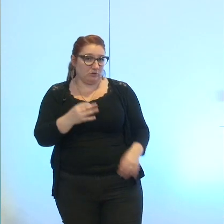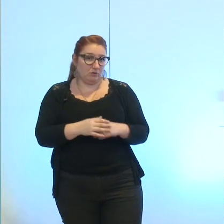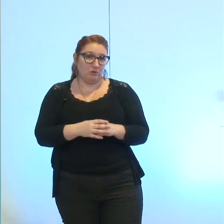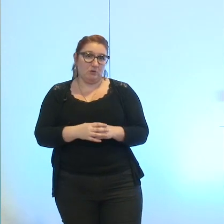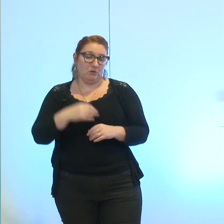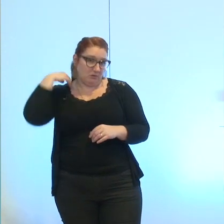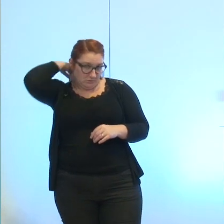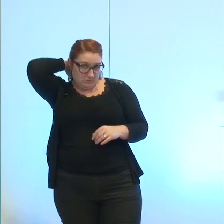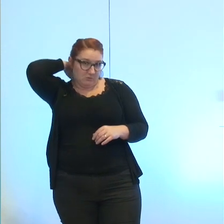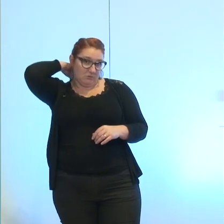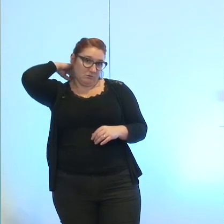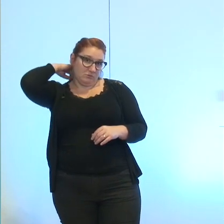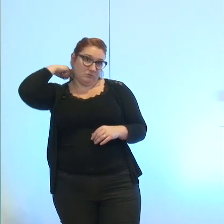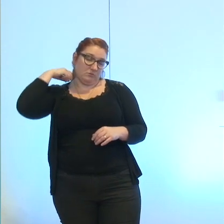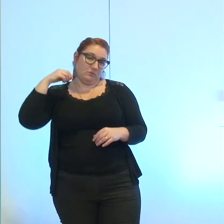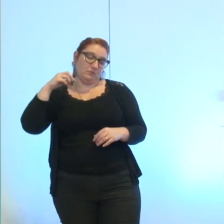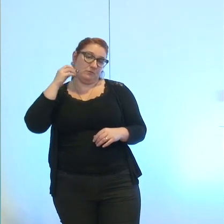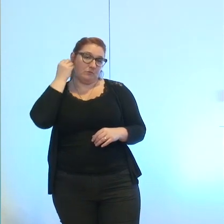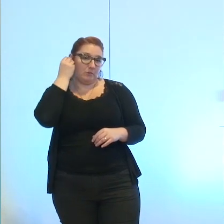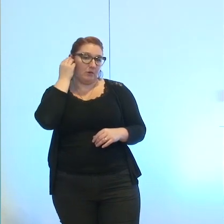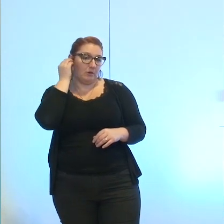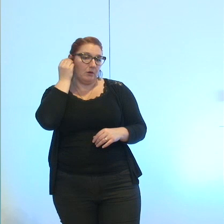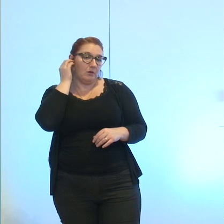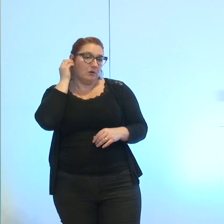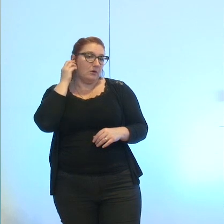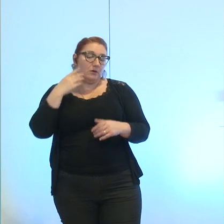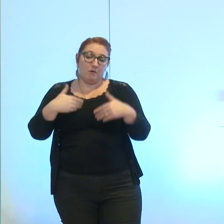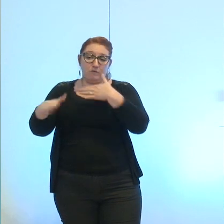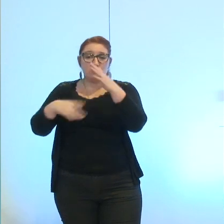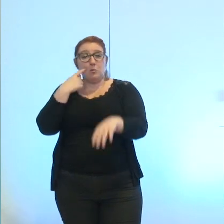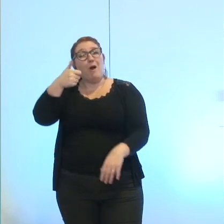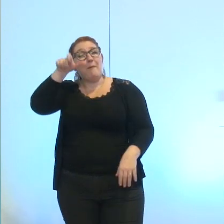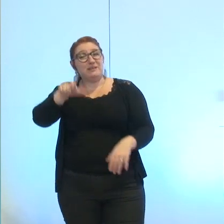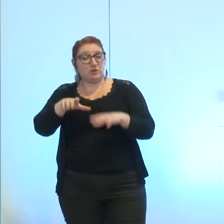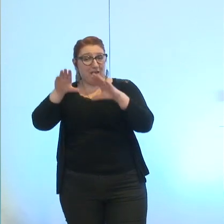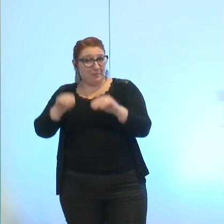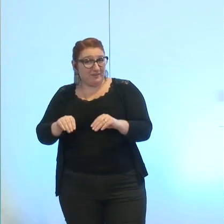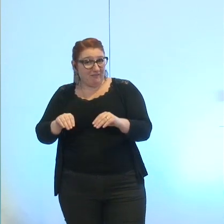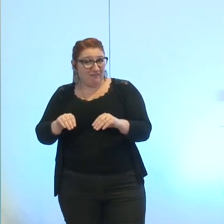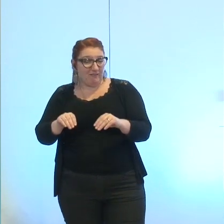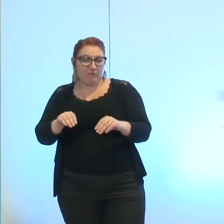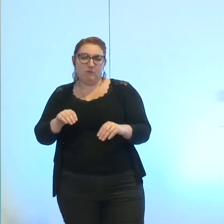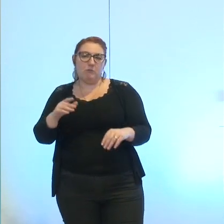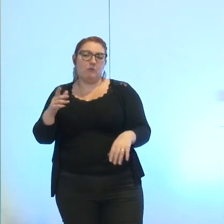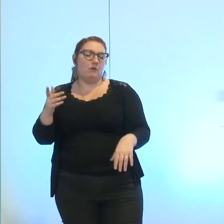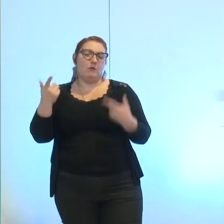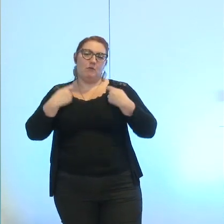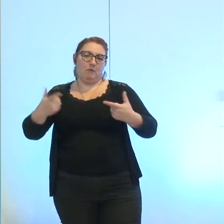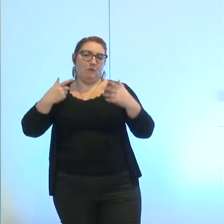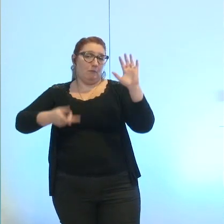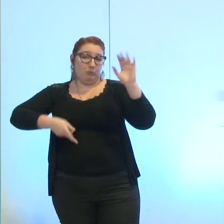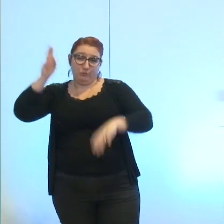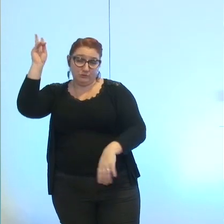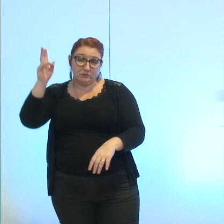elle est la championne des dépenses de fonctionnement par habitant a-t-elle pour autant 30 % de service public en plus est-elle mieux